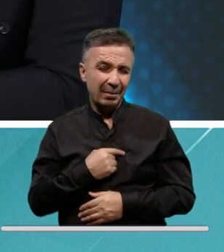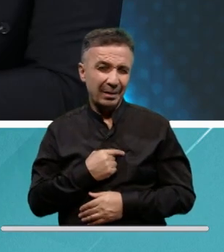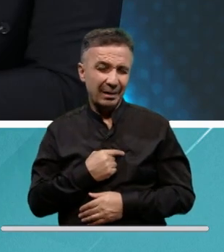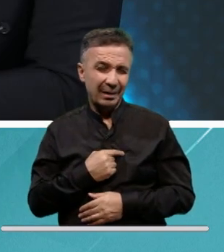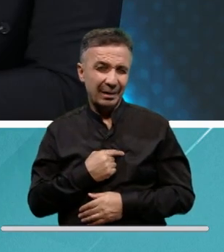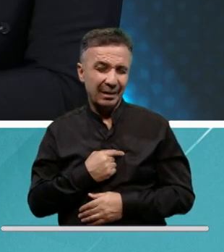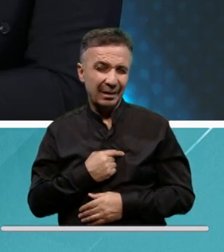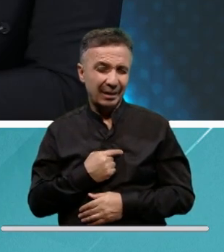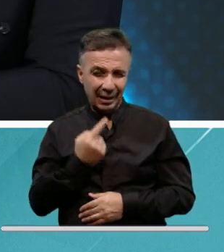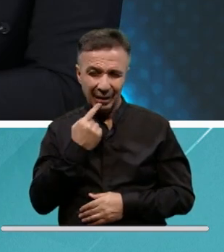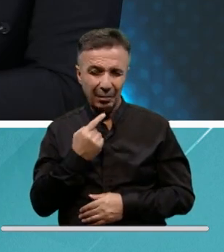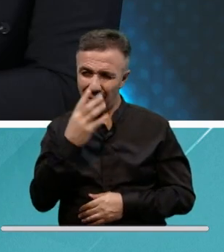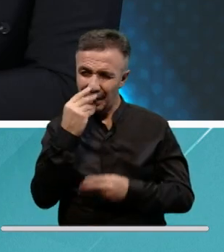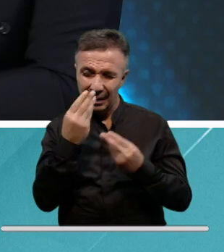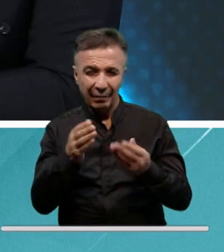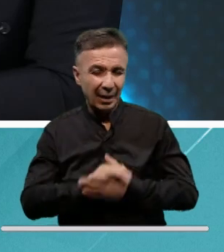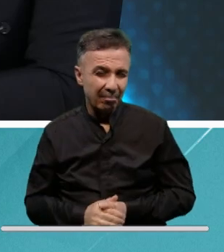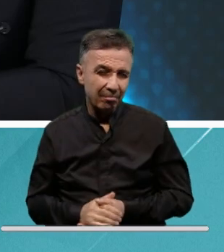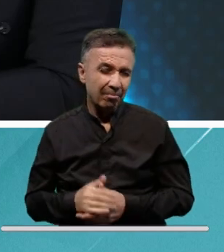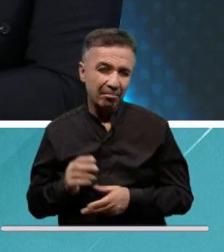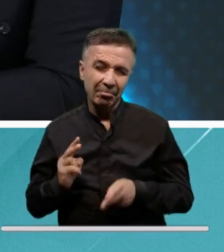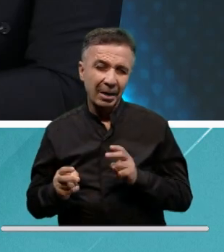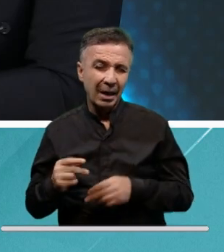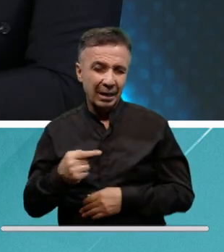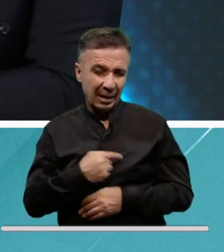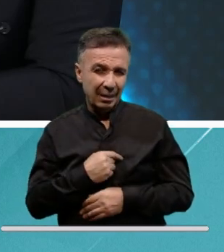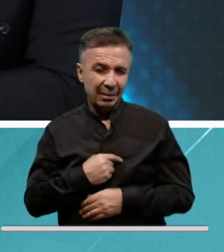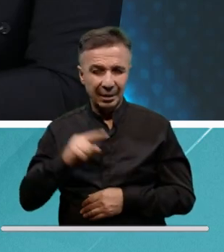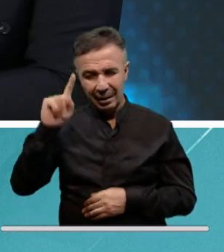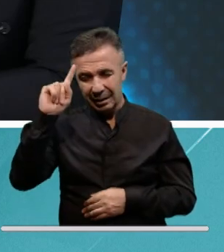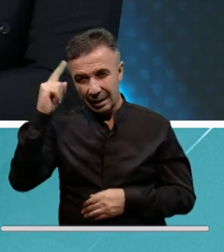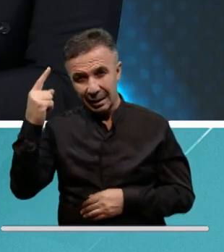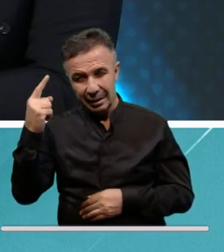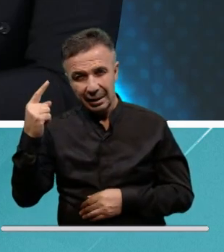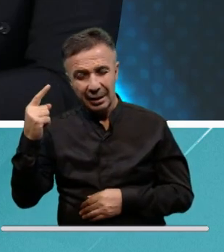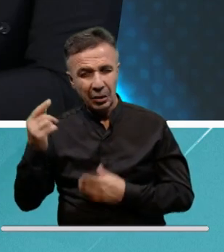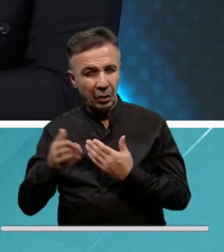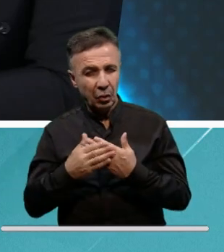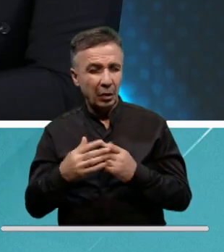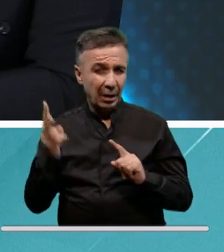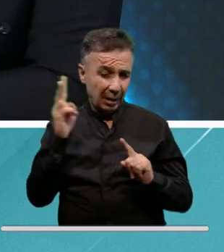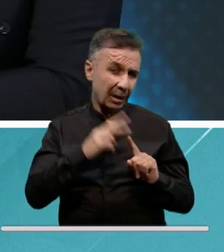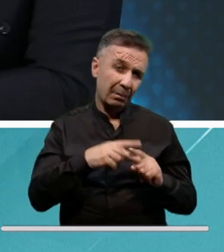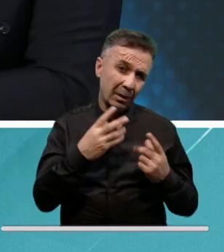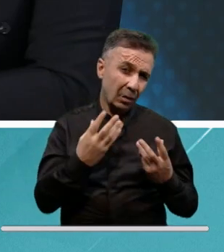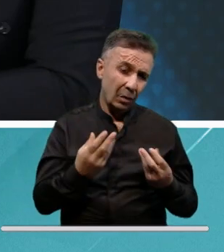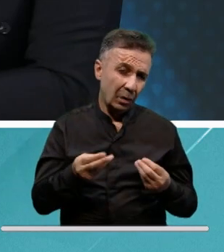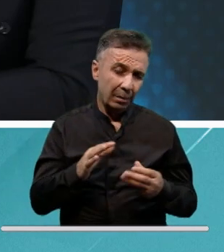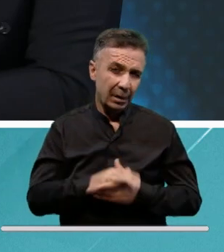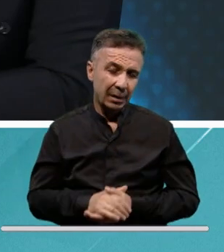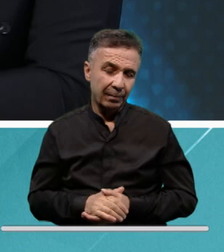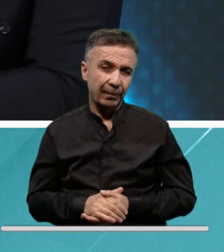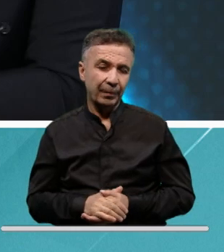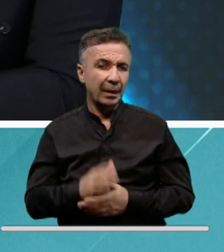onu götürüp hediye verelim bazen gönlümüzden sadece düğüne katılmak da kopabilir Yani gidip